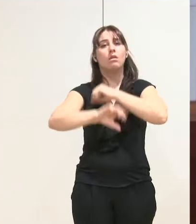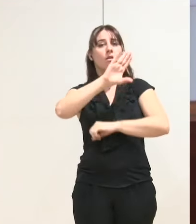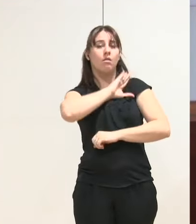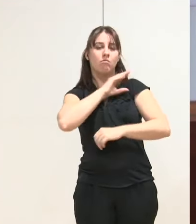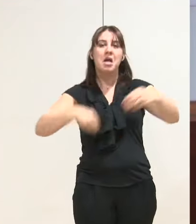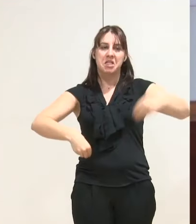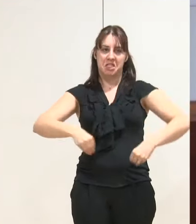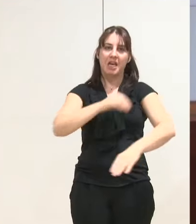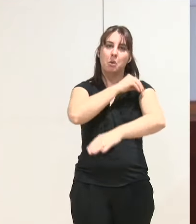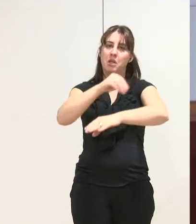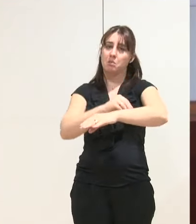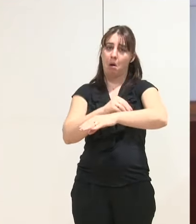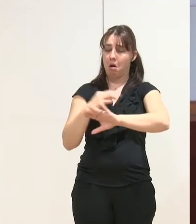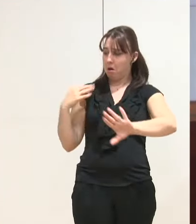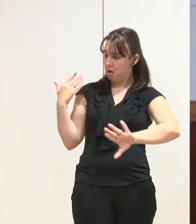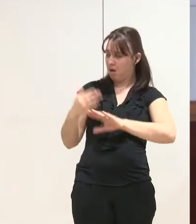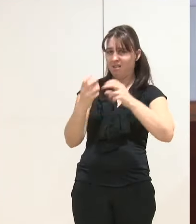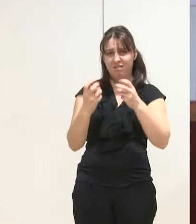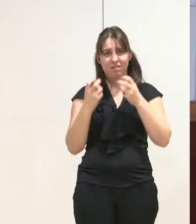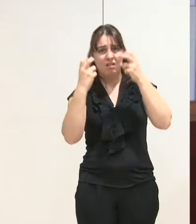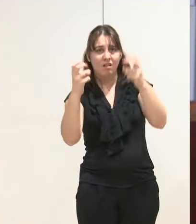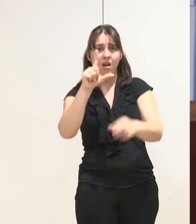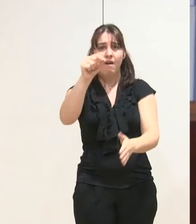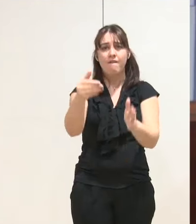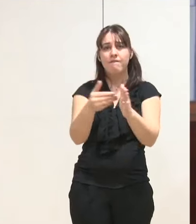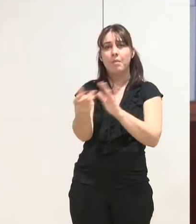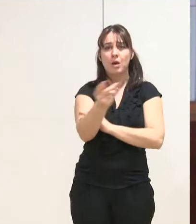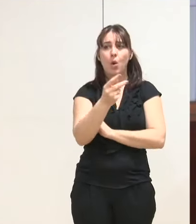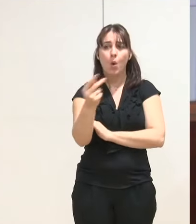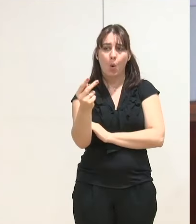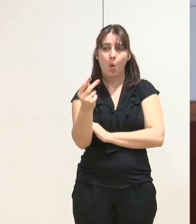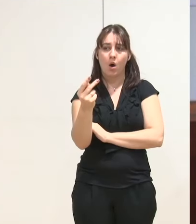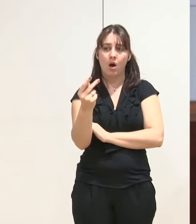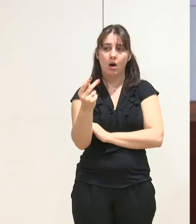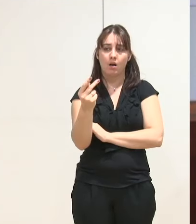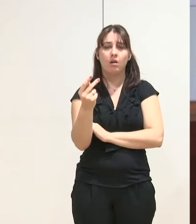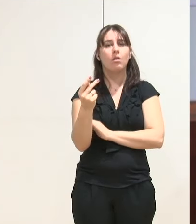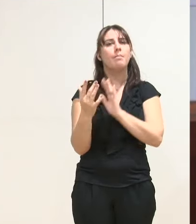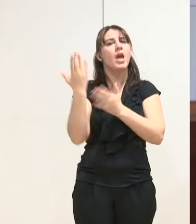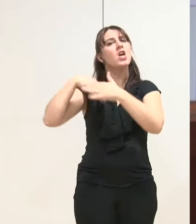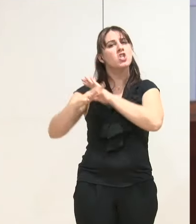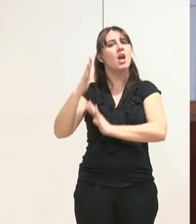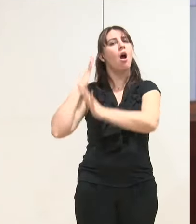Sports se sont élevés en moyenne à 20000 € dans l'ancienne Hal